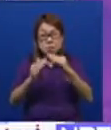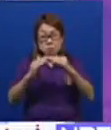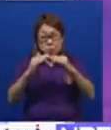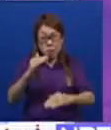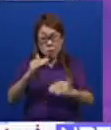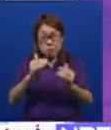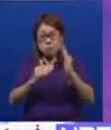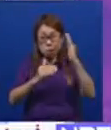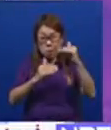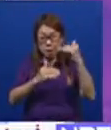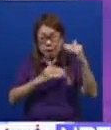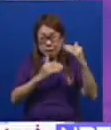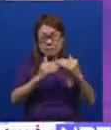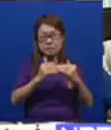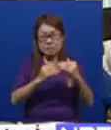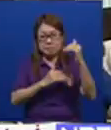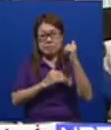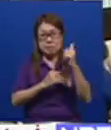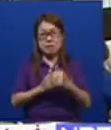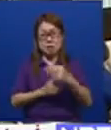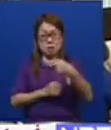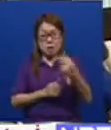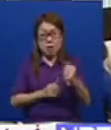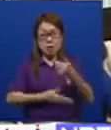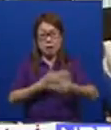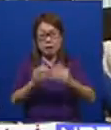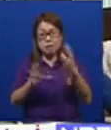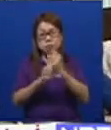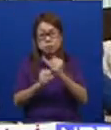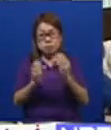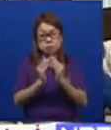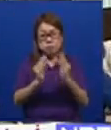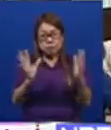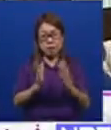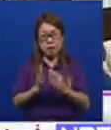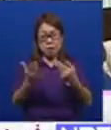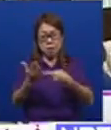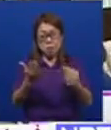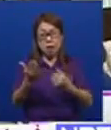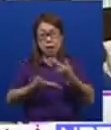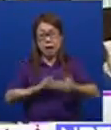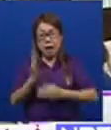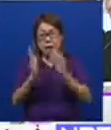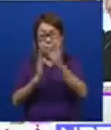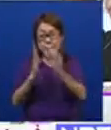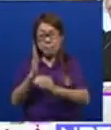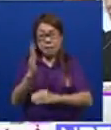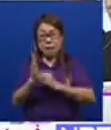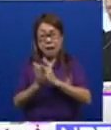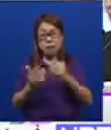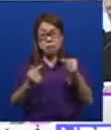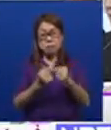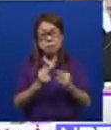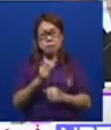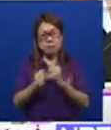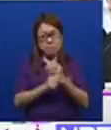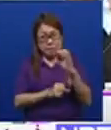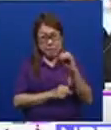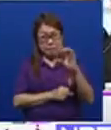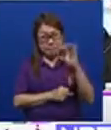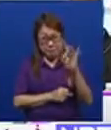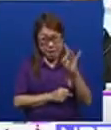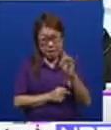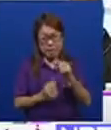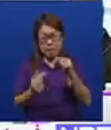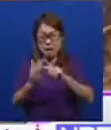เริ่มฟื้นตัวดีขึ้นค่ะหอการค้าไทยสรุปผลการประชุมใหญ่หอการค้า 5ภาคประจำปี2558ระหว่าง